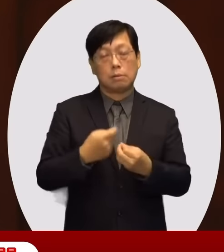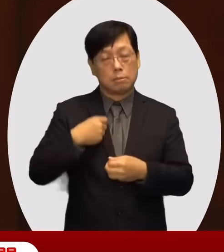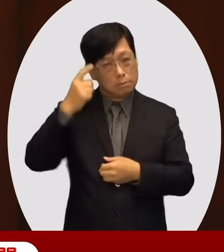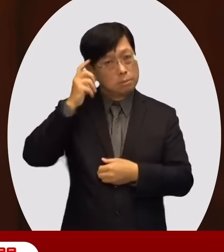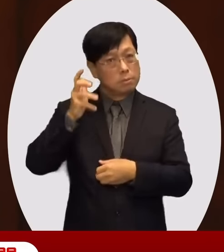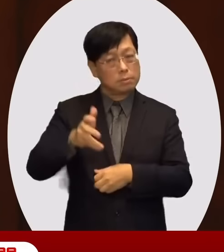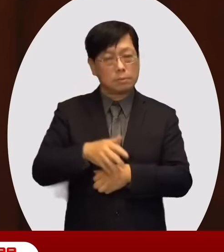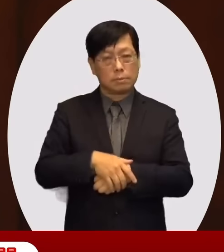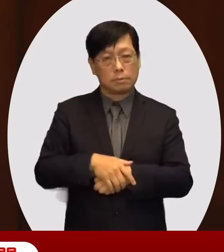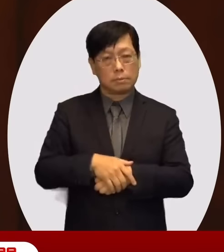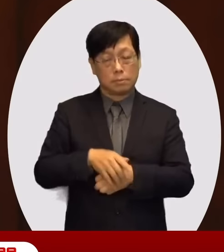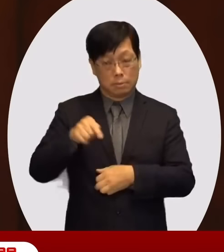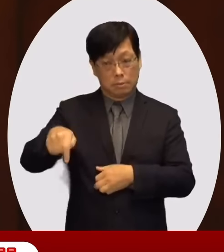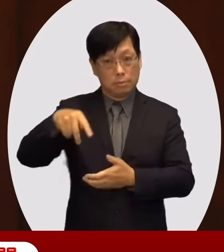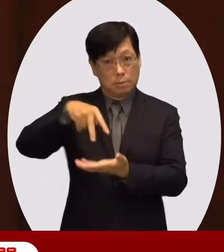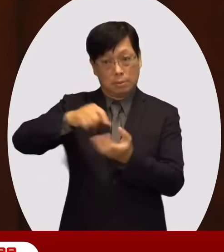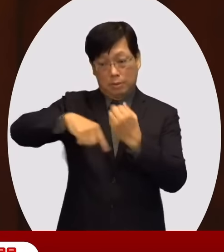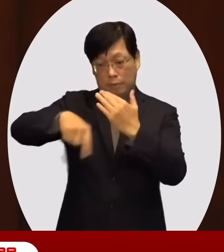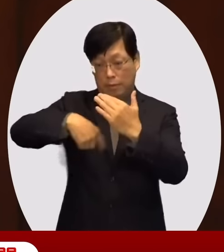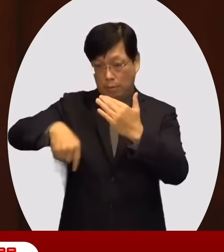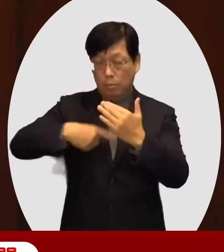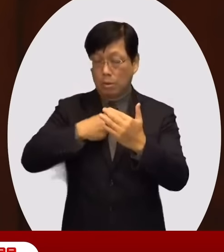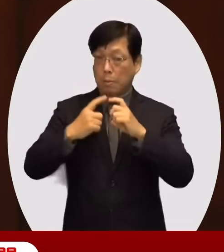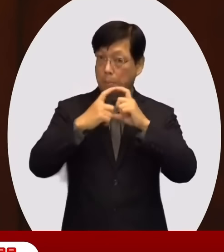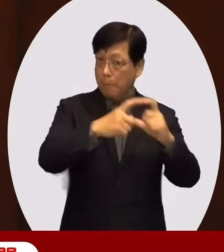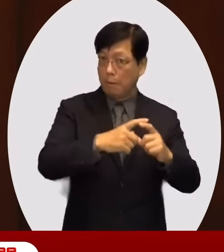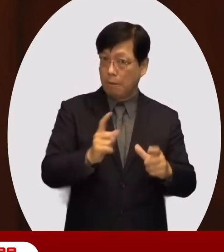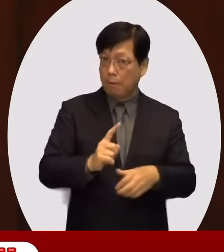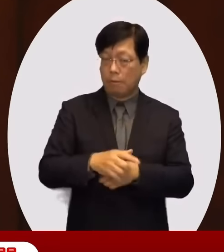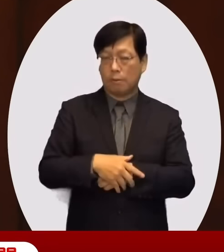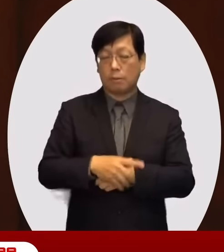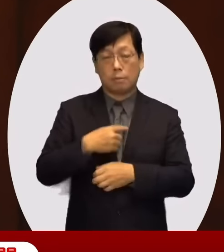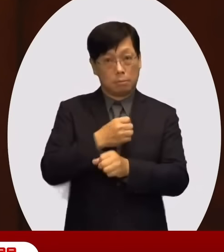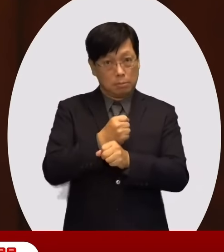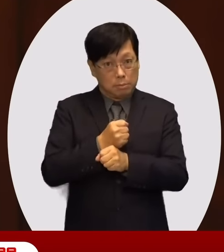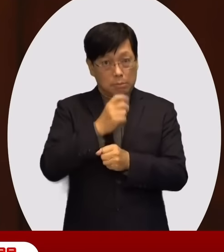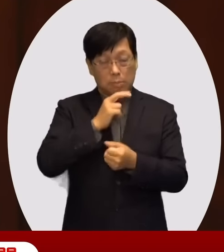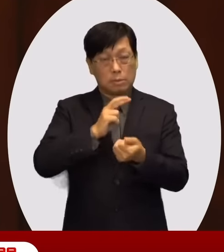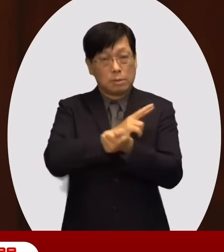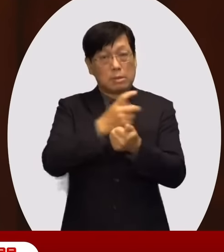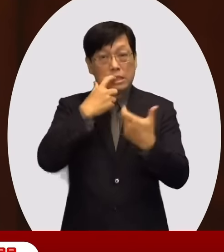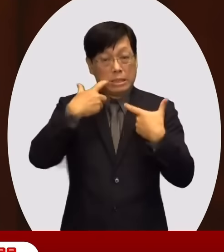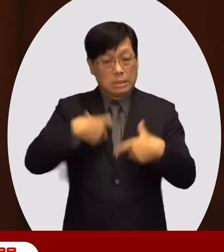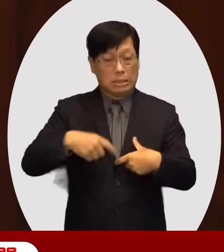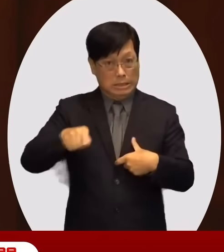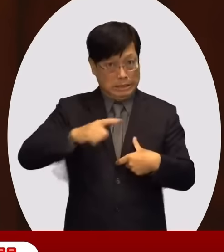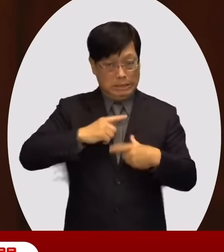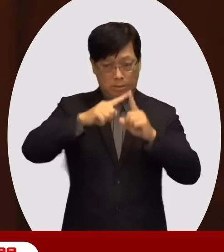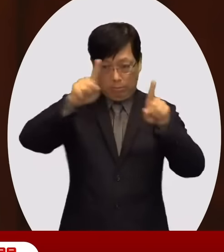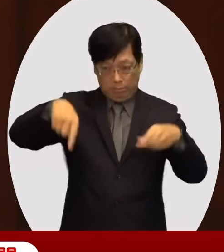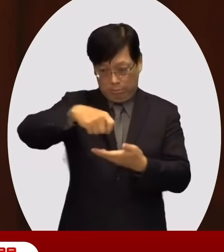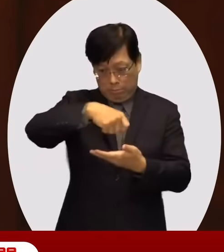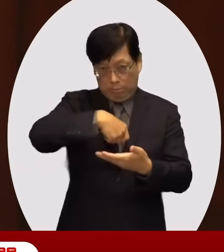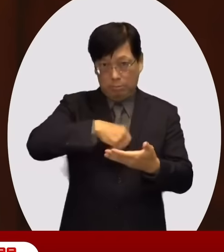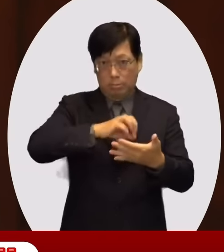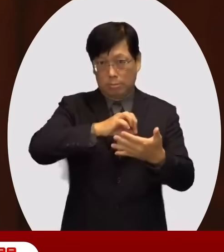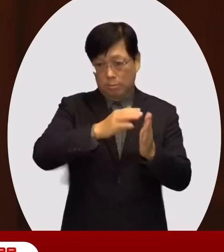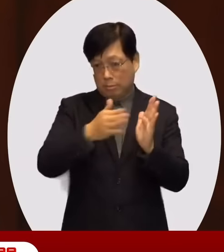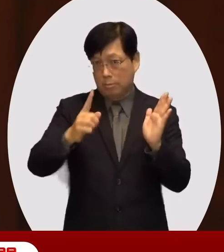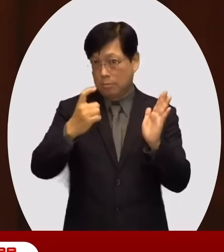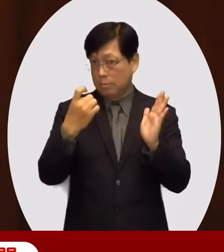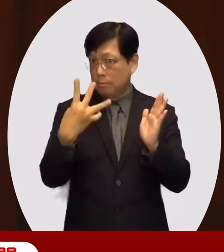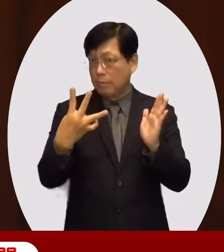问贵院会怎么回应？我有注意到林时猛大律师在他的答辩书的